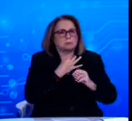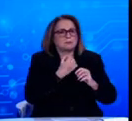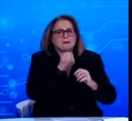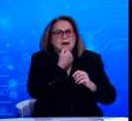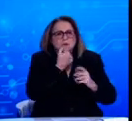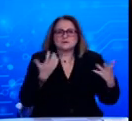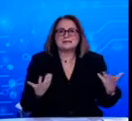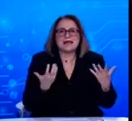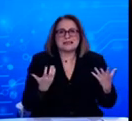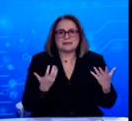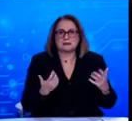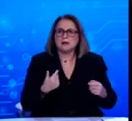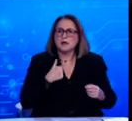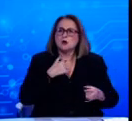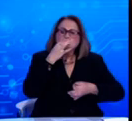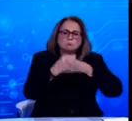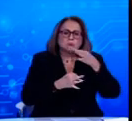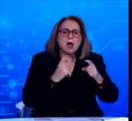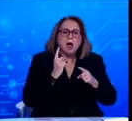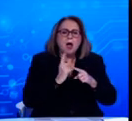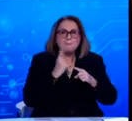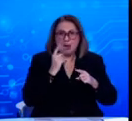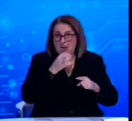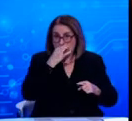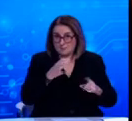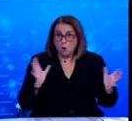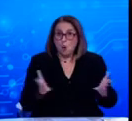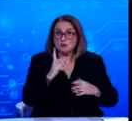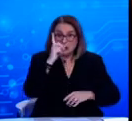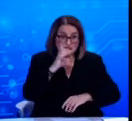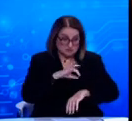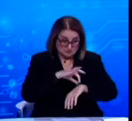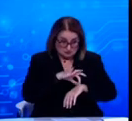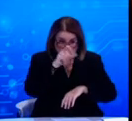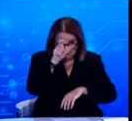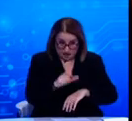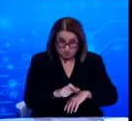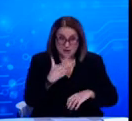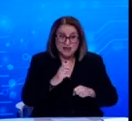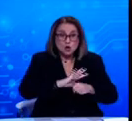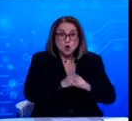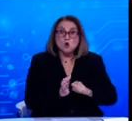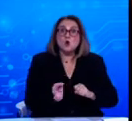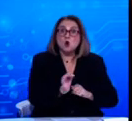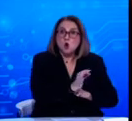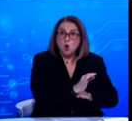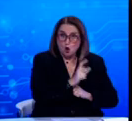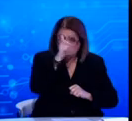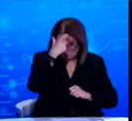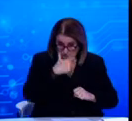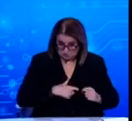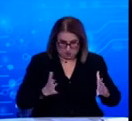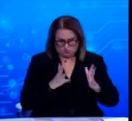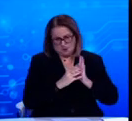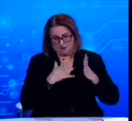λόγια. Οι ειδικοί μας λένε πως αν ένας ασθενής με κορονοϊό βρεθεί κοντά σε κάποιον υγιή συμπολίτη του και